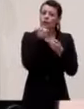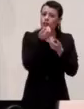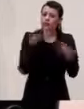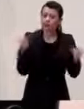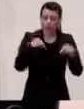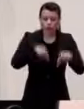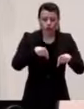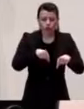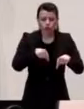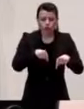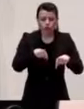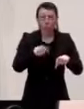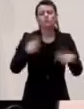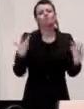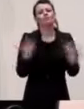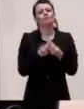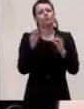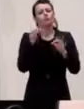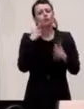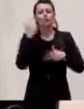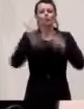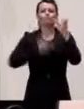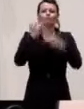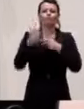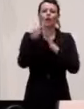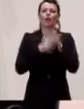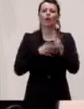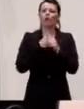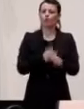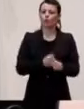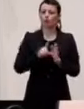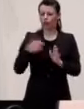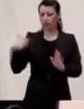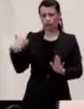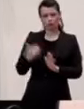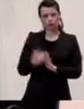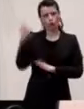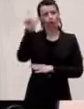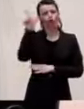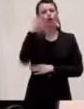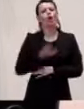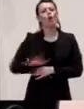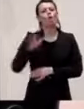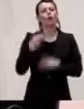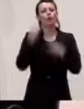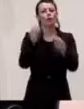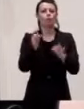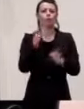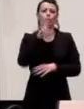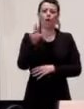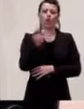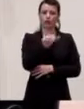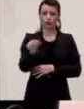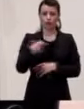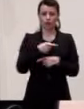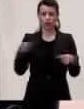delle linee guida che Regione Lombardia ha dato nel tempo sulle RSA, anche perché